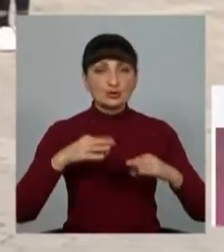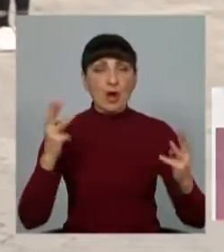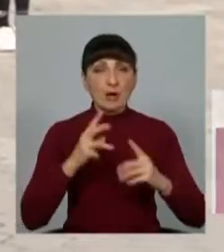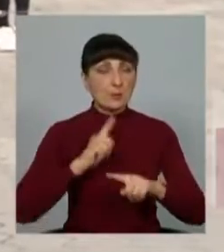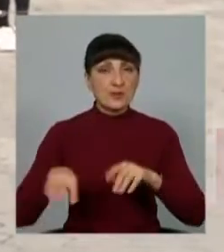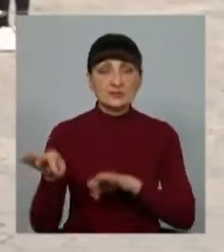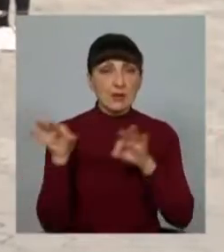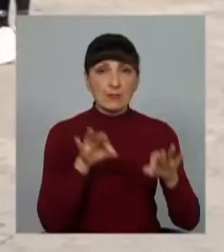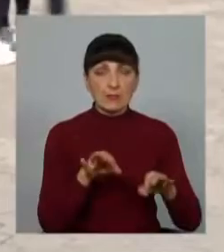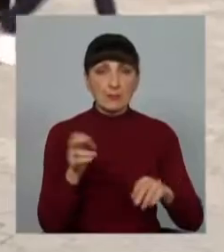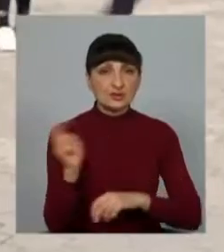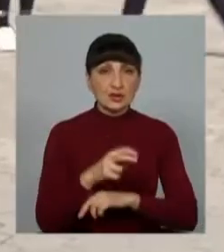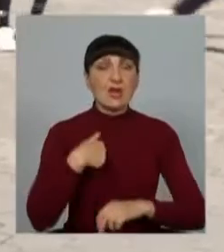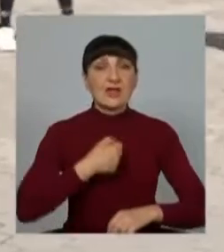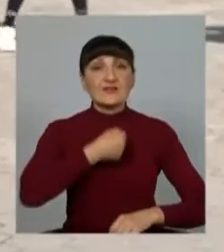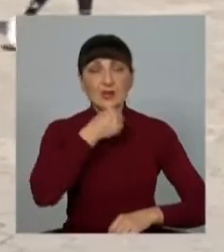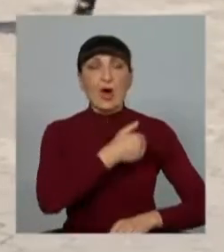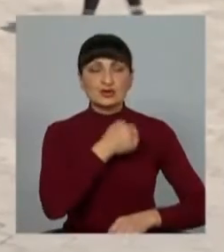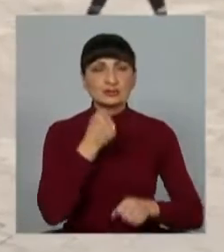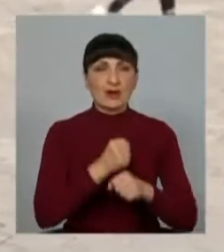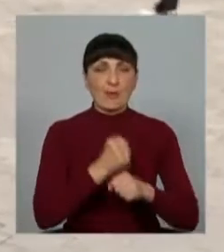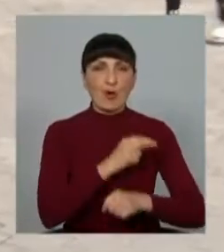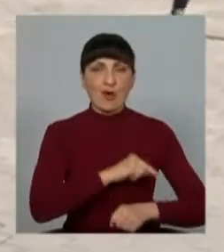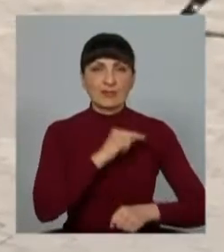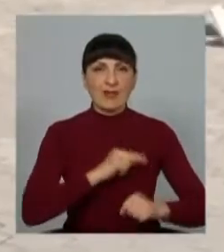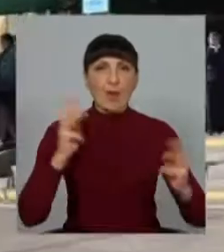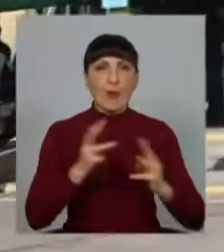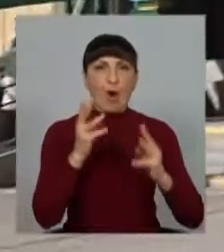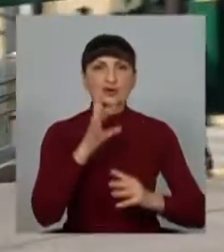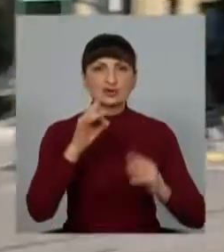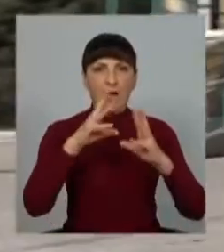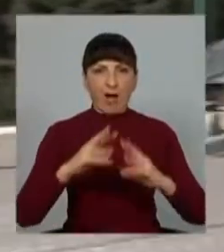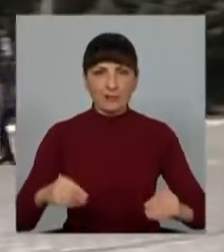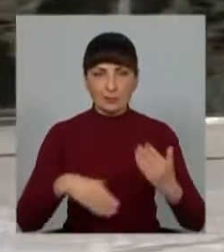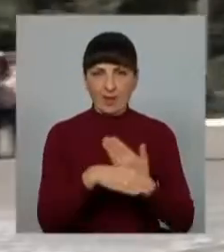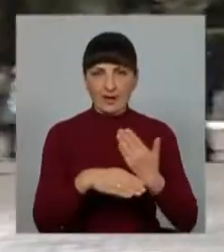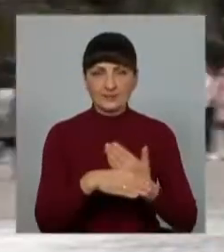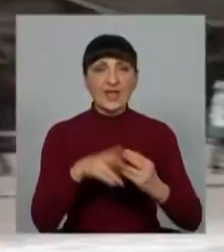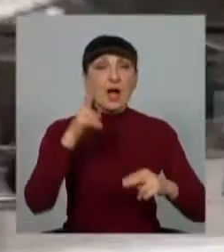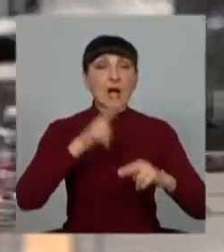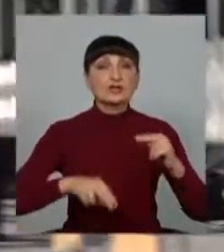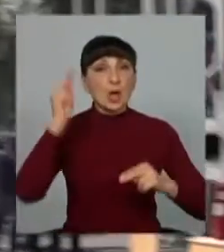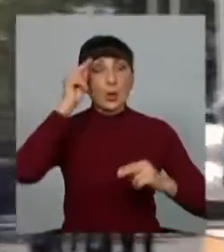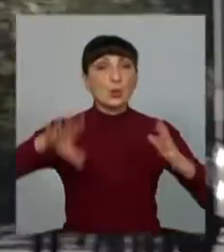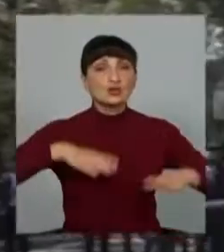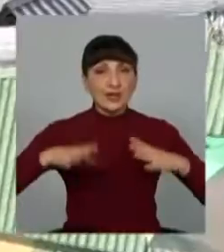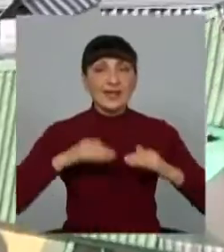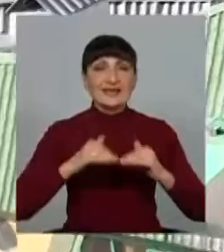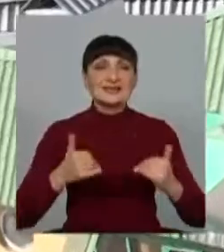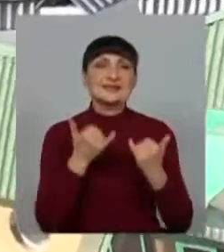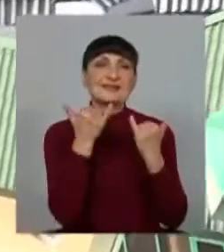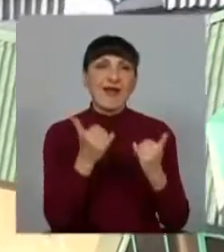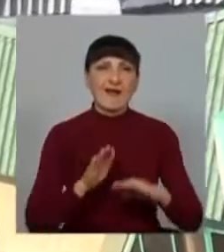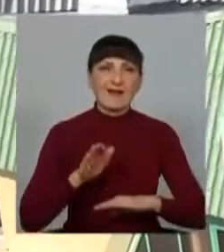И когда я вырасту, хочу тоже пожарным стать, и чтобы помогать. По окончании учений детям дали возможность прокатиться на